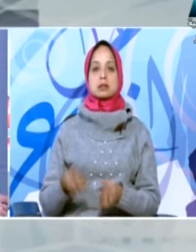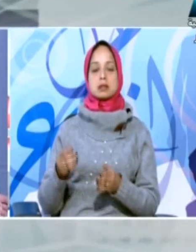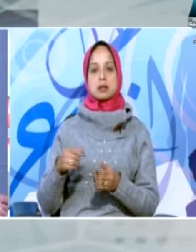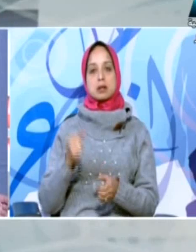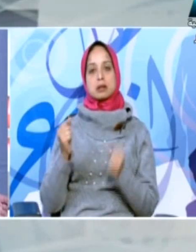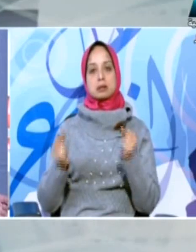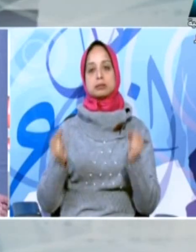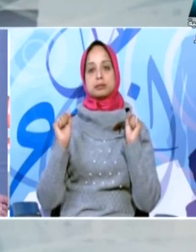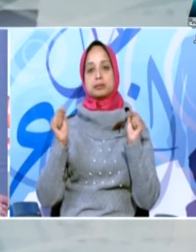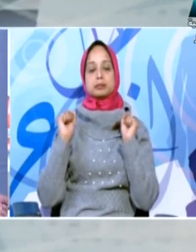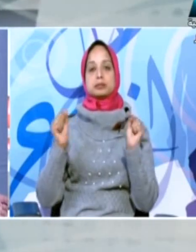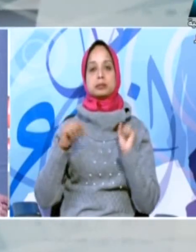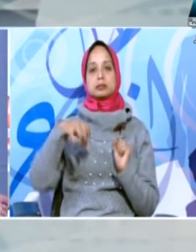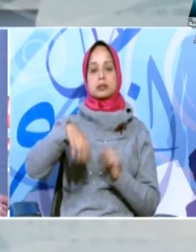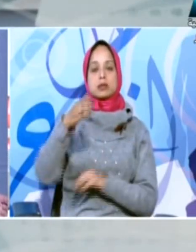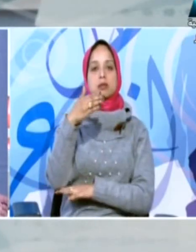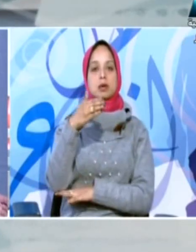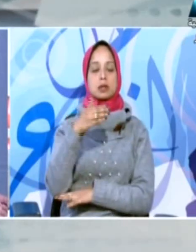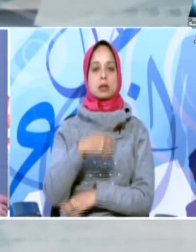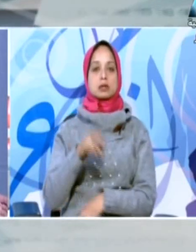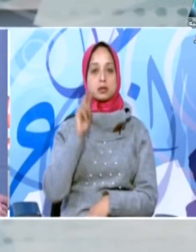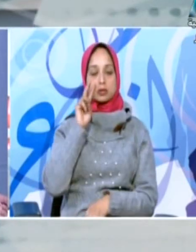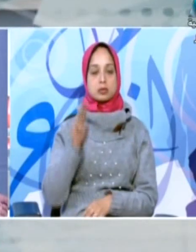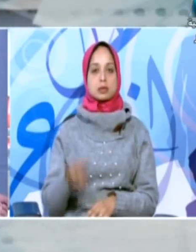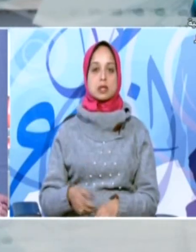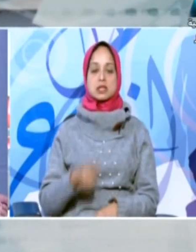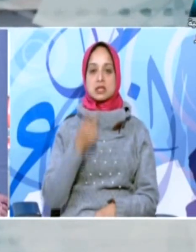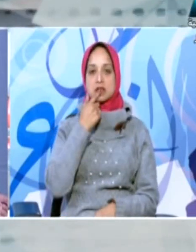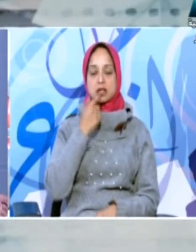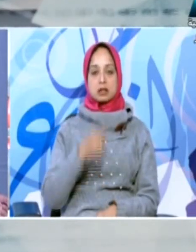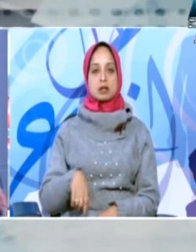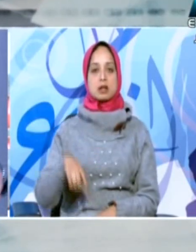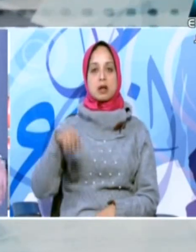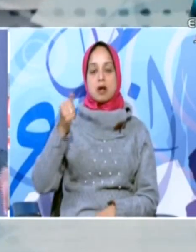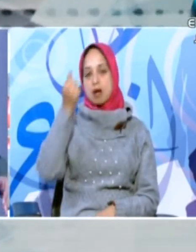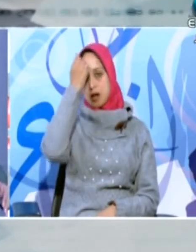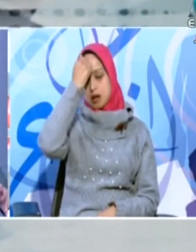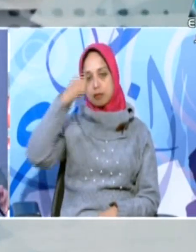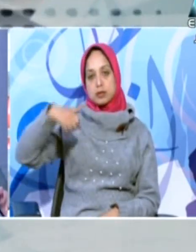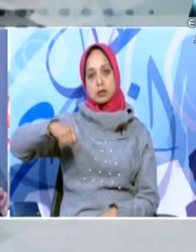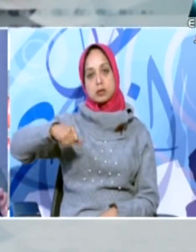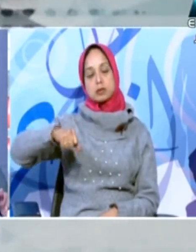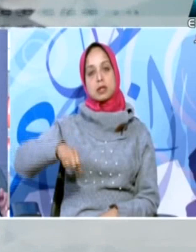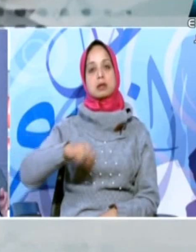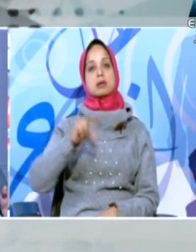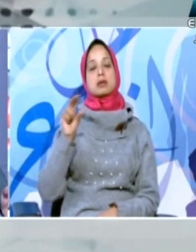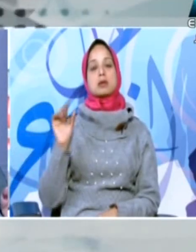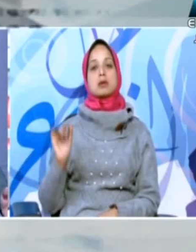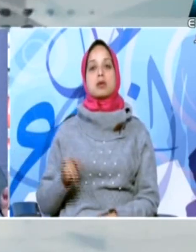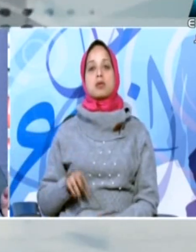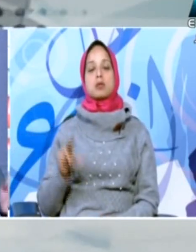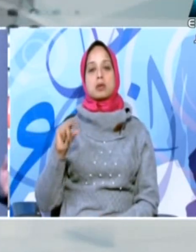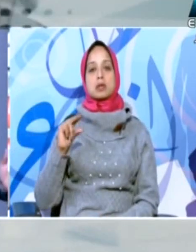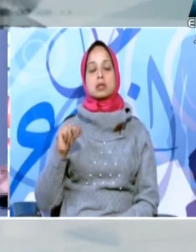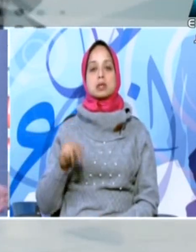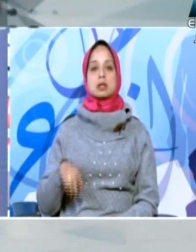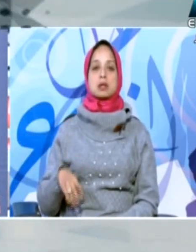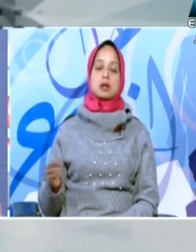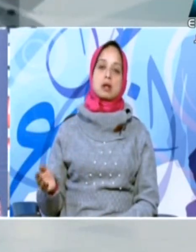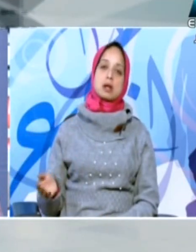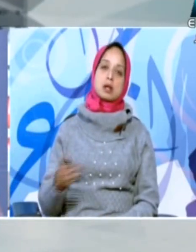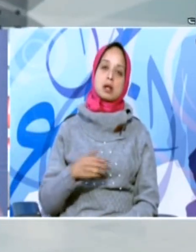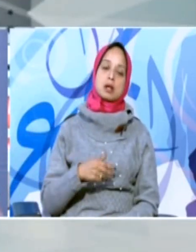في مراحل المفاوضات بين مصر وبريطانيا من 1920 ل 1900 كان بقى